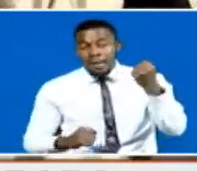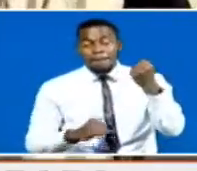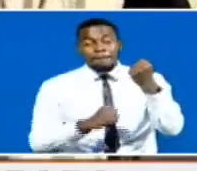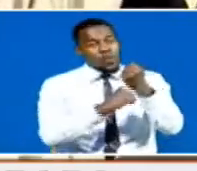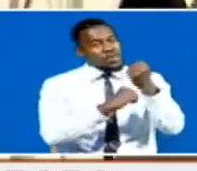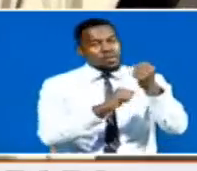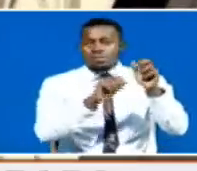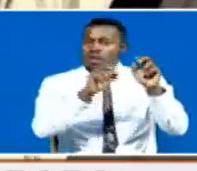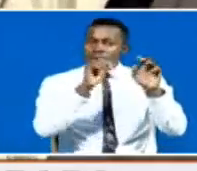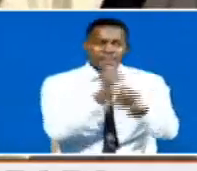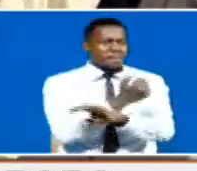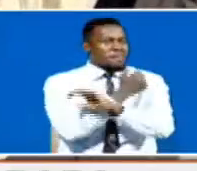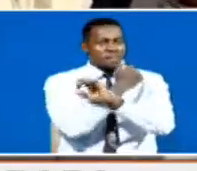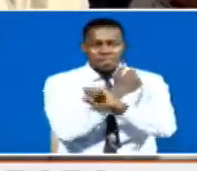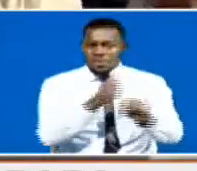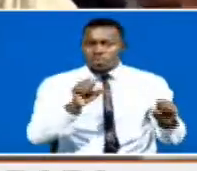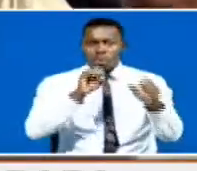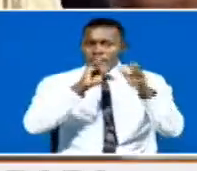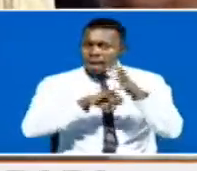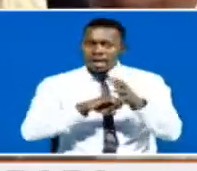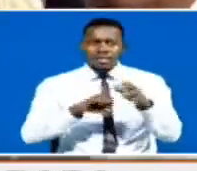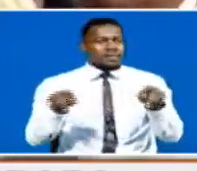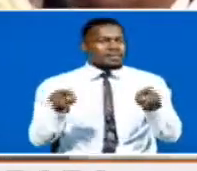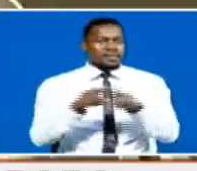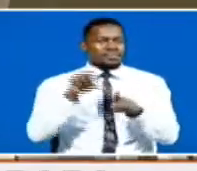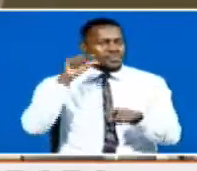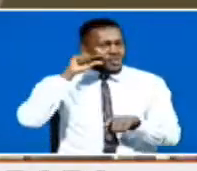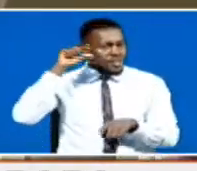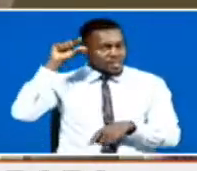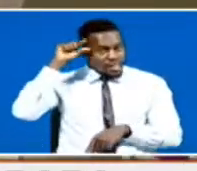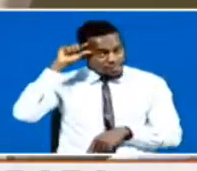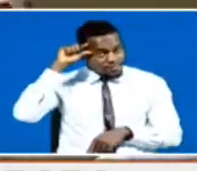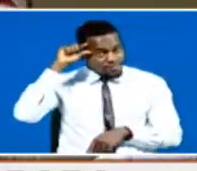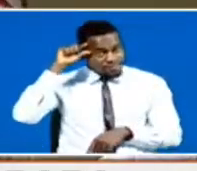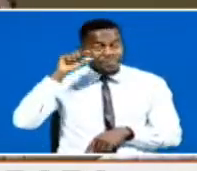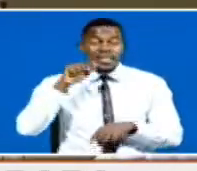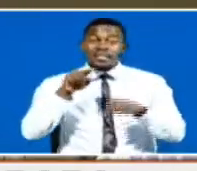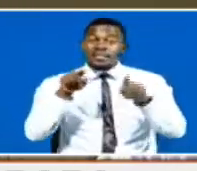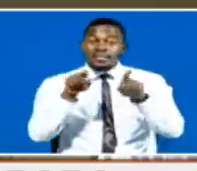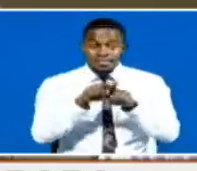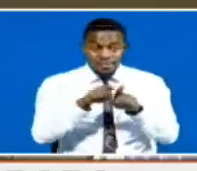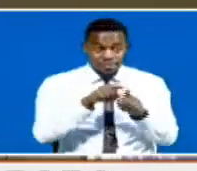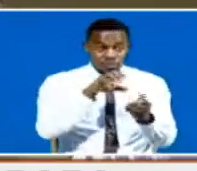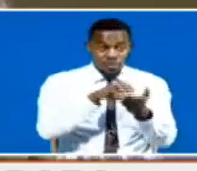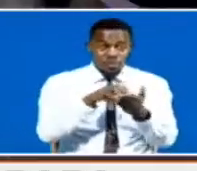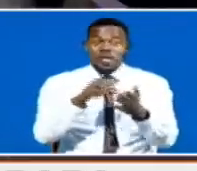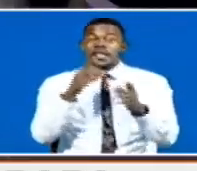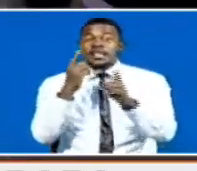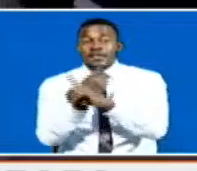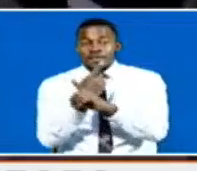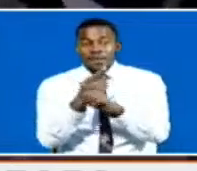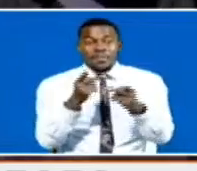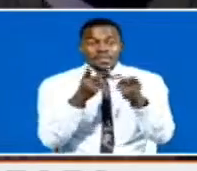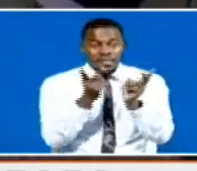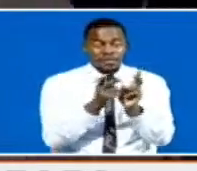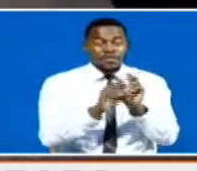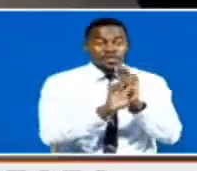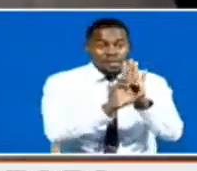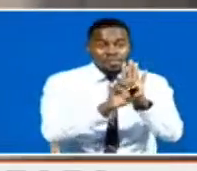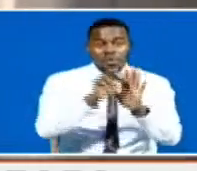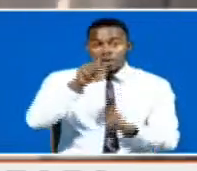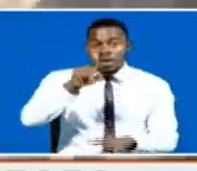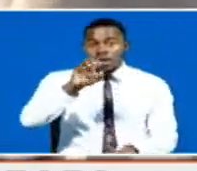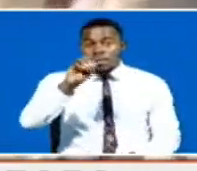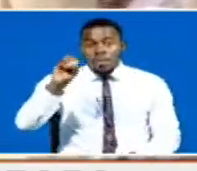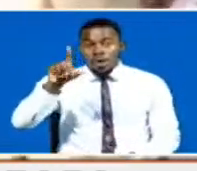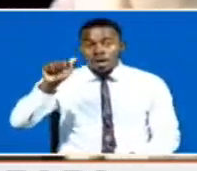wazi msimamo wao kuhusu agizo hilo kutoka Vatican. Nchi zingine pia kutoka pembeni mwa dunia kama Poland zimeshikilia